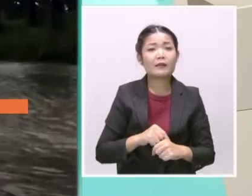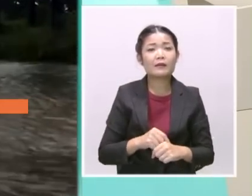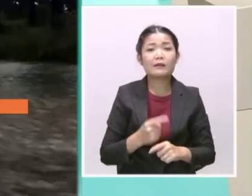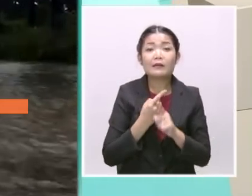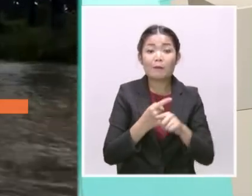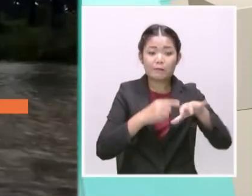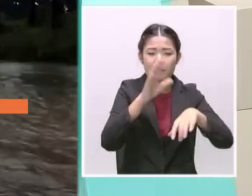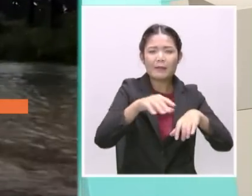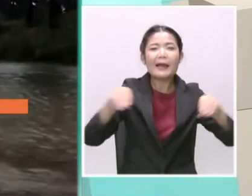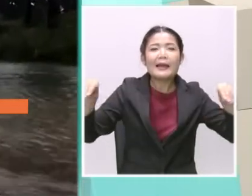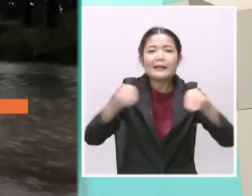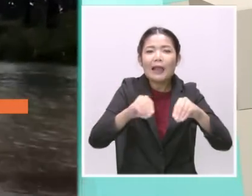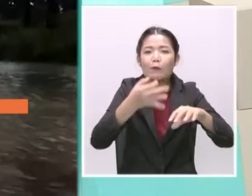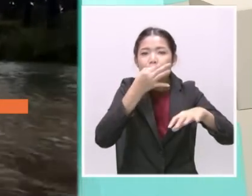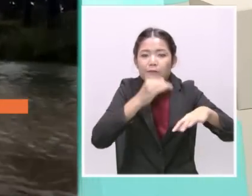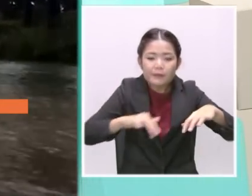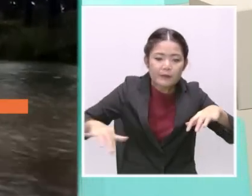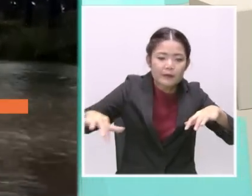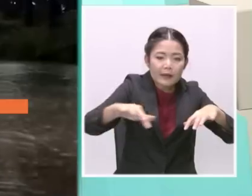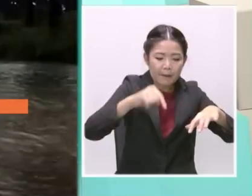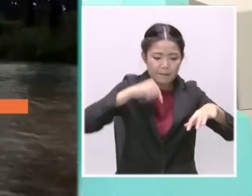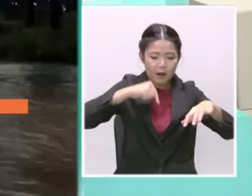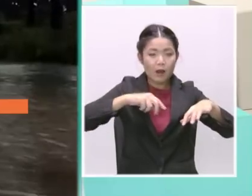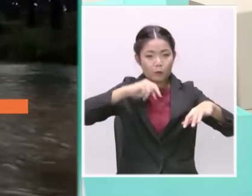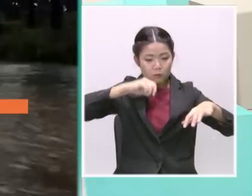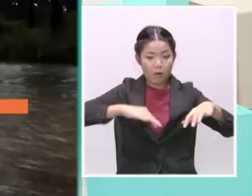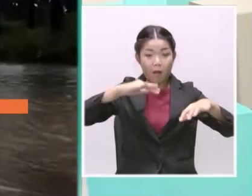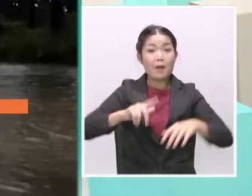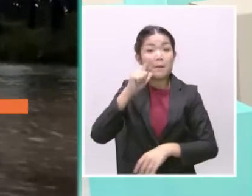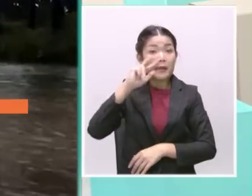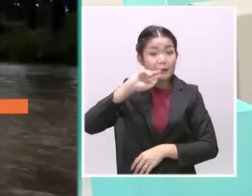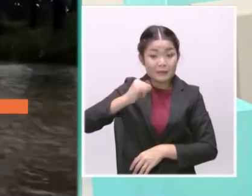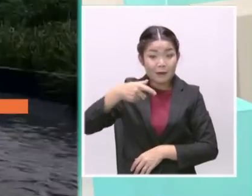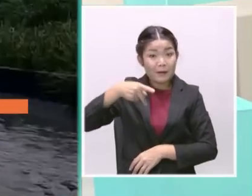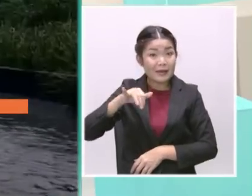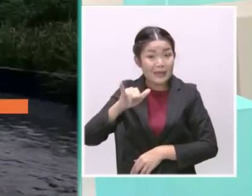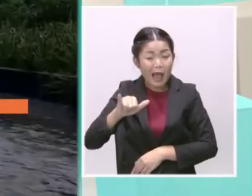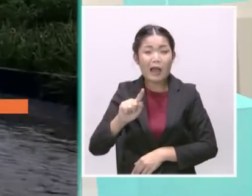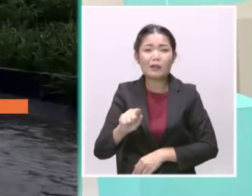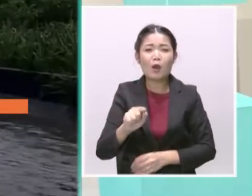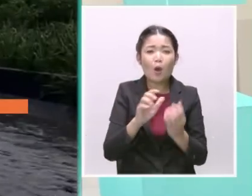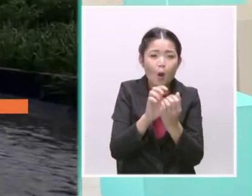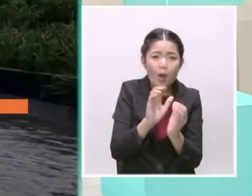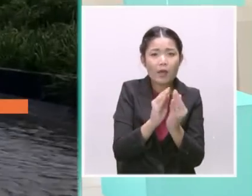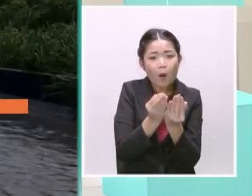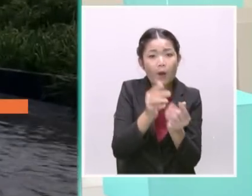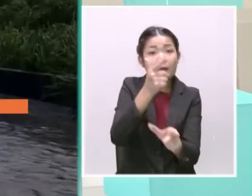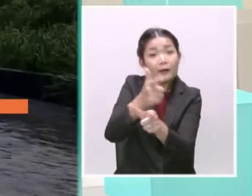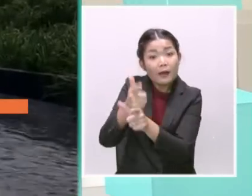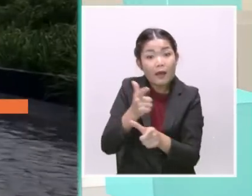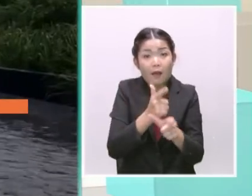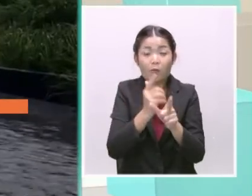้ตามพ้นที่ทเปปากแน้ขนาดใหญ่ครั้งนั้นเนี่ย ทั้งเจ้าพยายารวกที่เลี้งของอีววะประกาศพวก